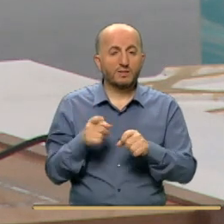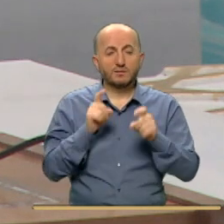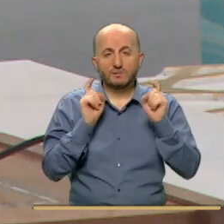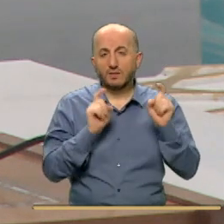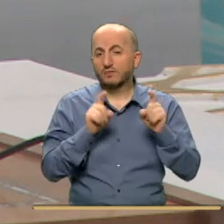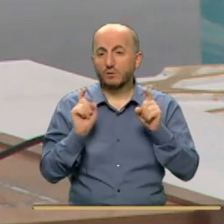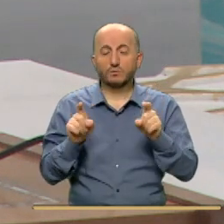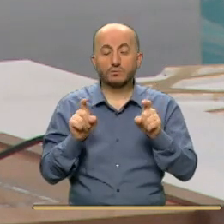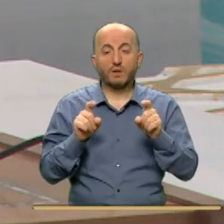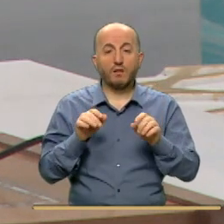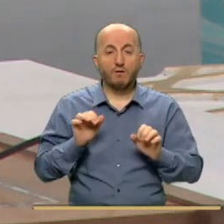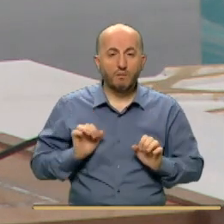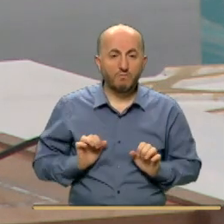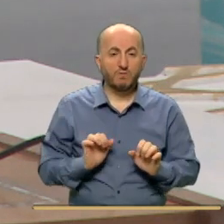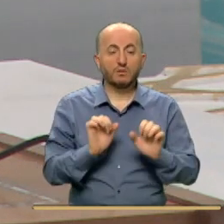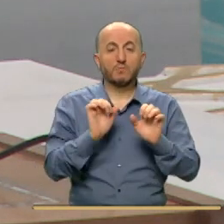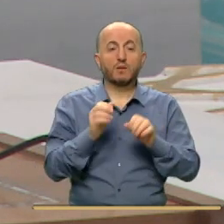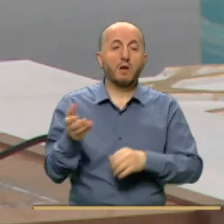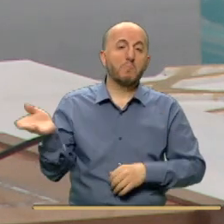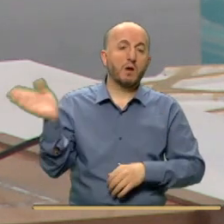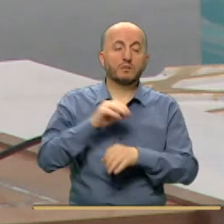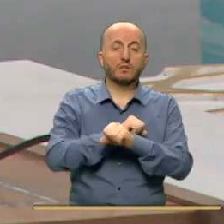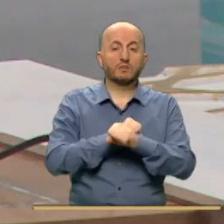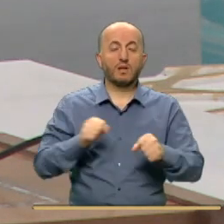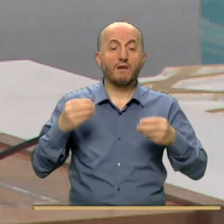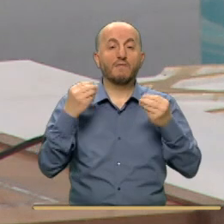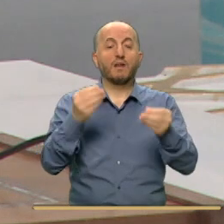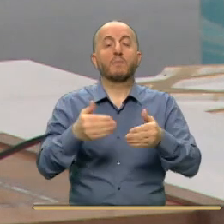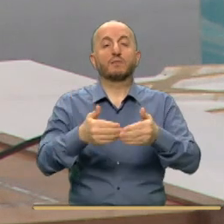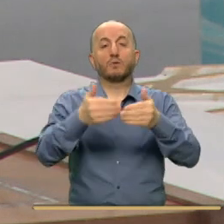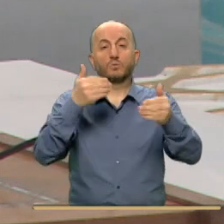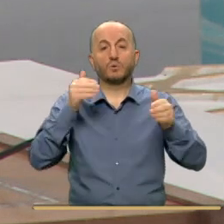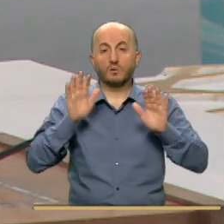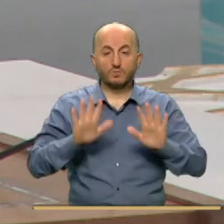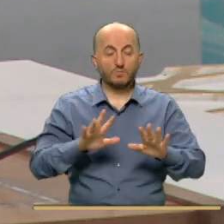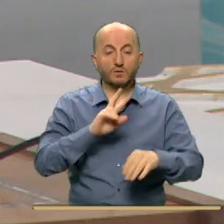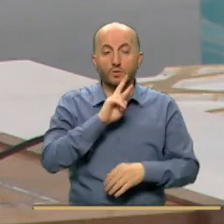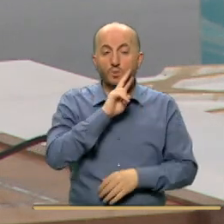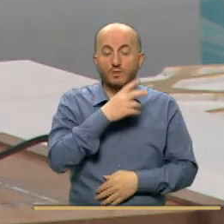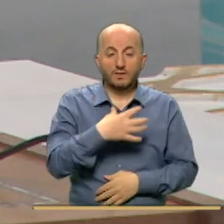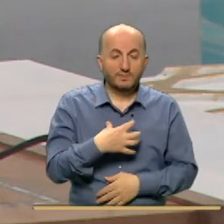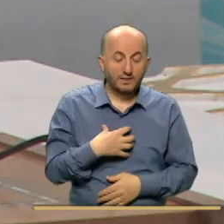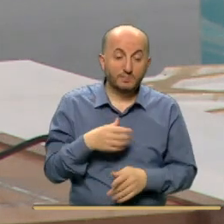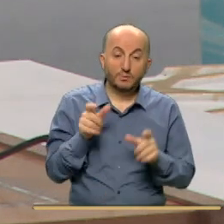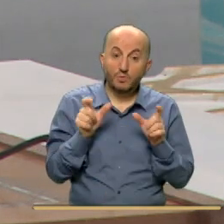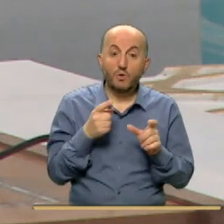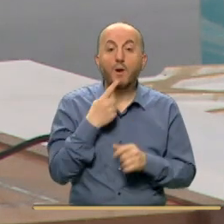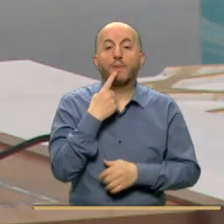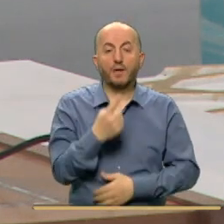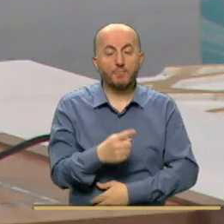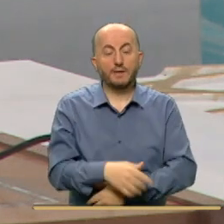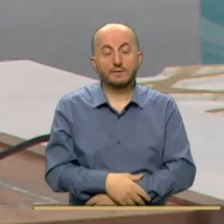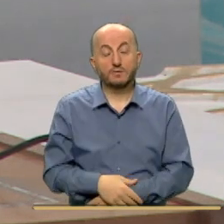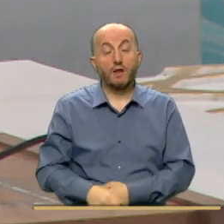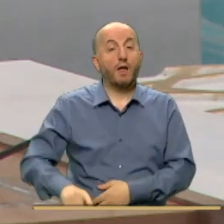dedikodudan, aldatmadan, başkalarına zarar vermekten uzak durmak, günahtan kendimizi korumak demek.